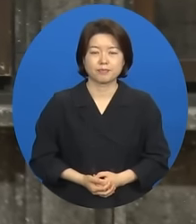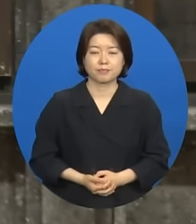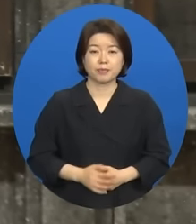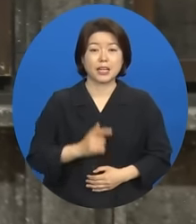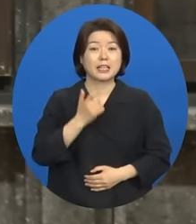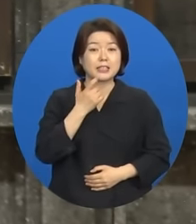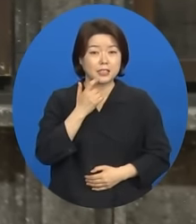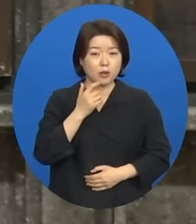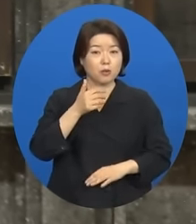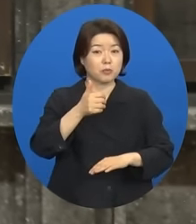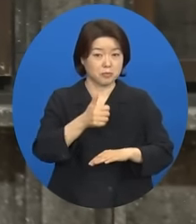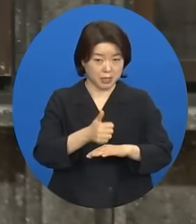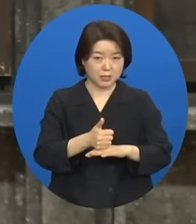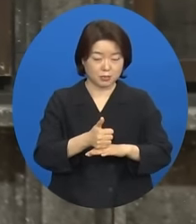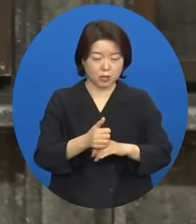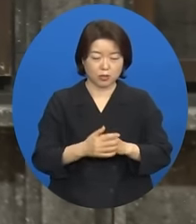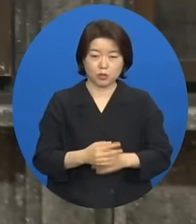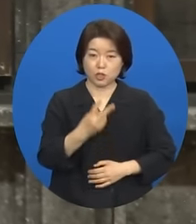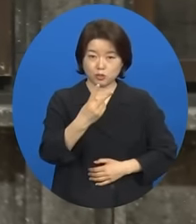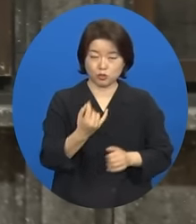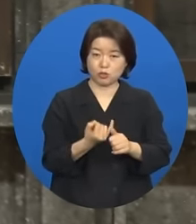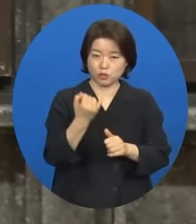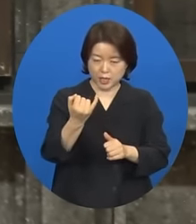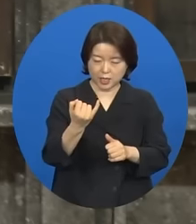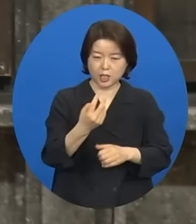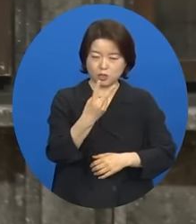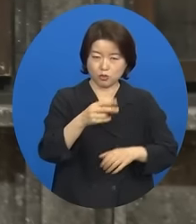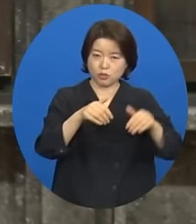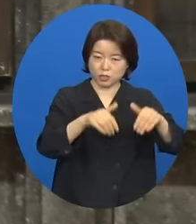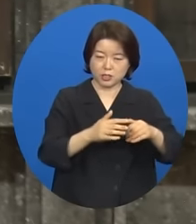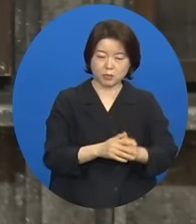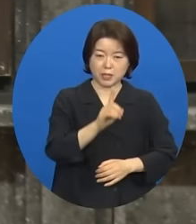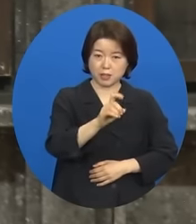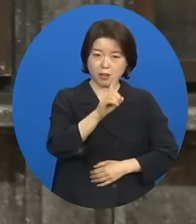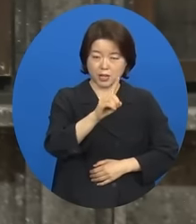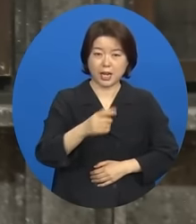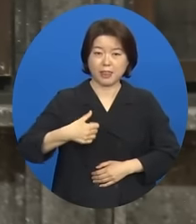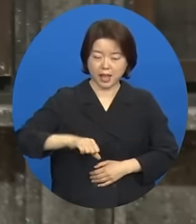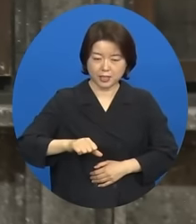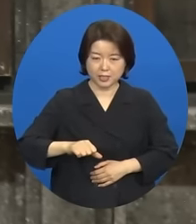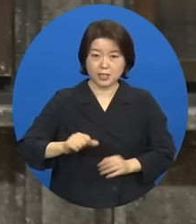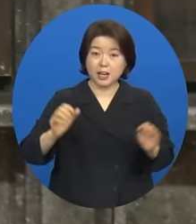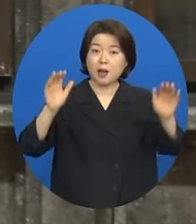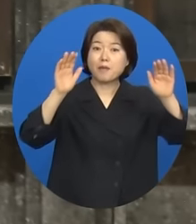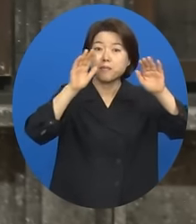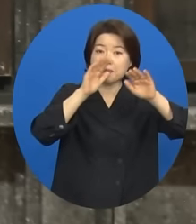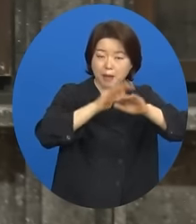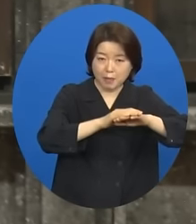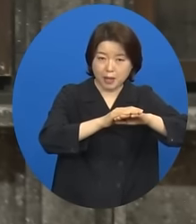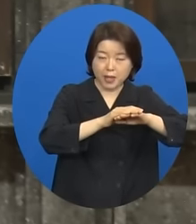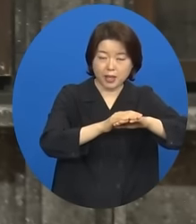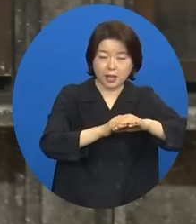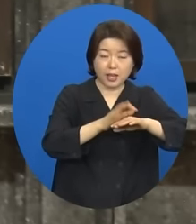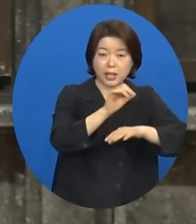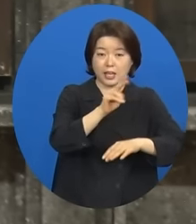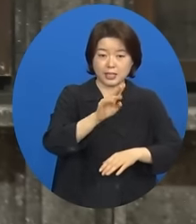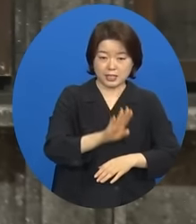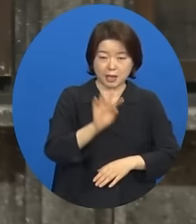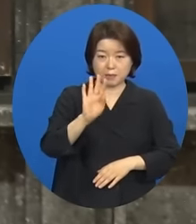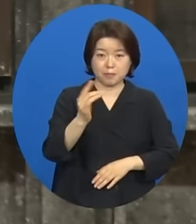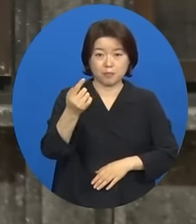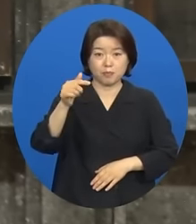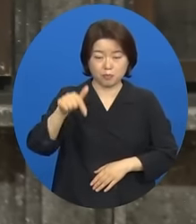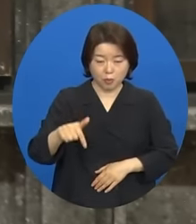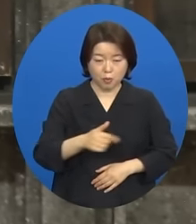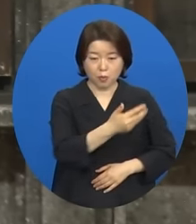야곱은 마지막으로 이제 두 아내와 두 여종과 열한 아들을 밤에 야복강을 건너게 합니다.